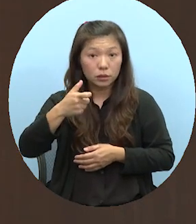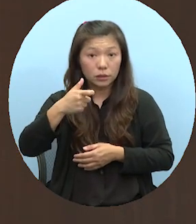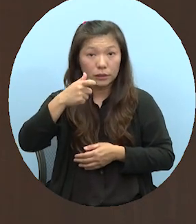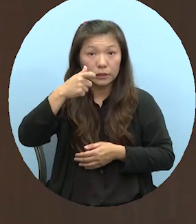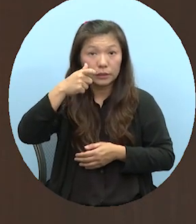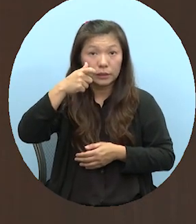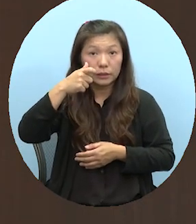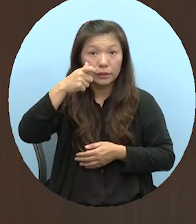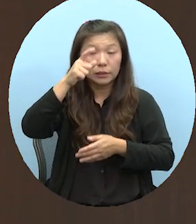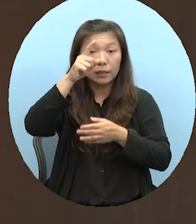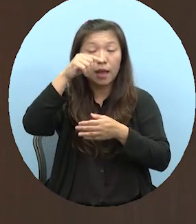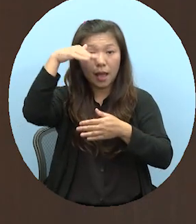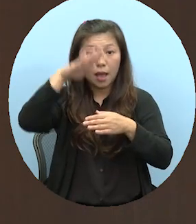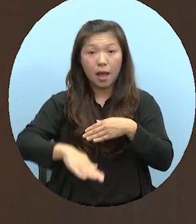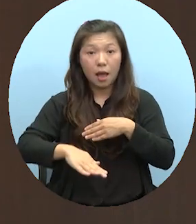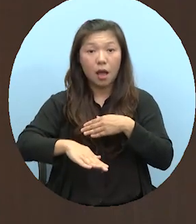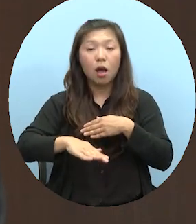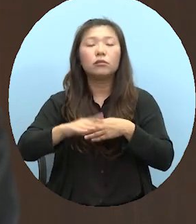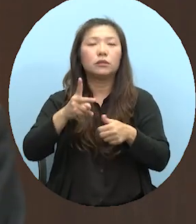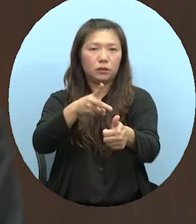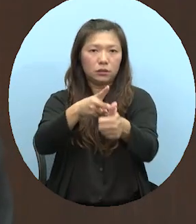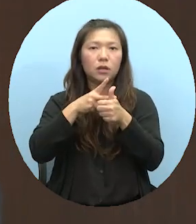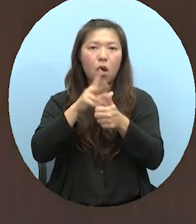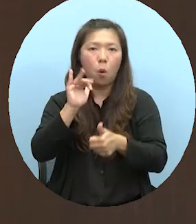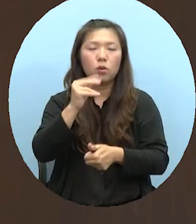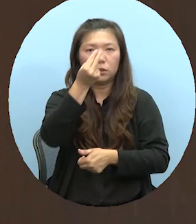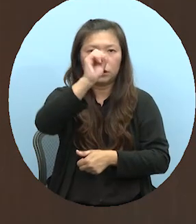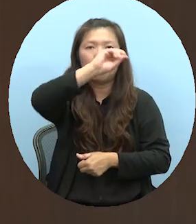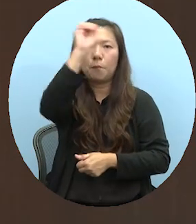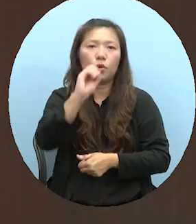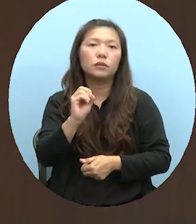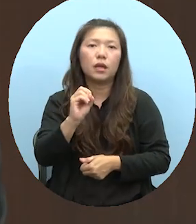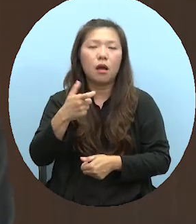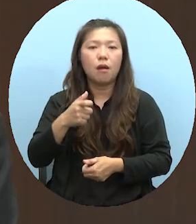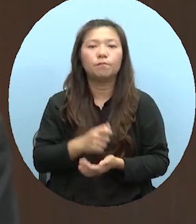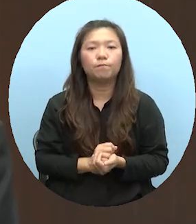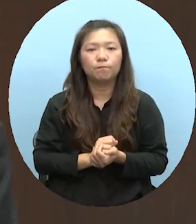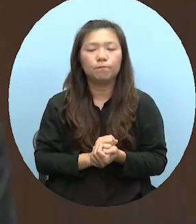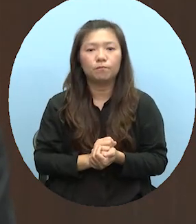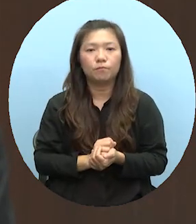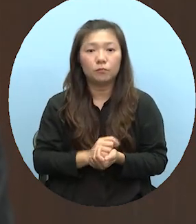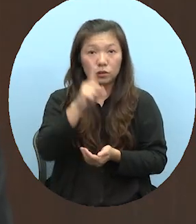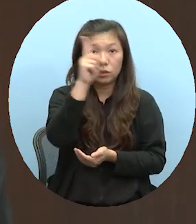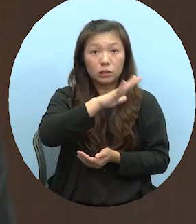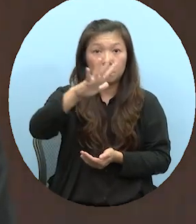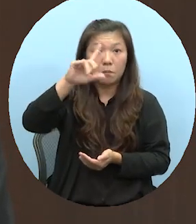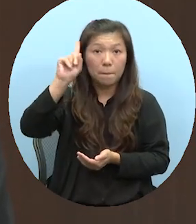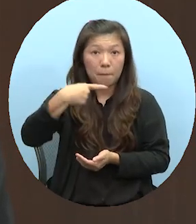下的住宅物業呢最高可以承做到70%按揭，而價值